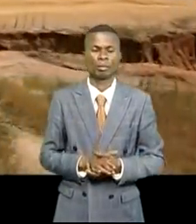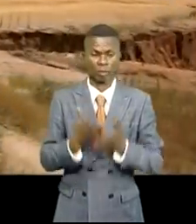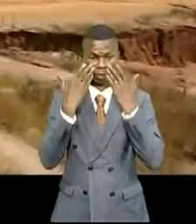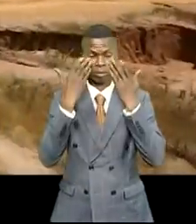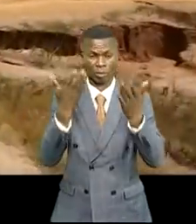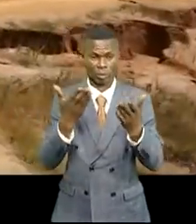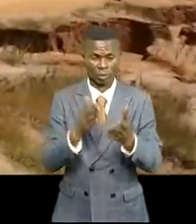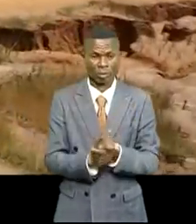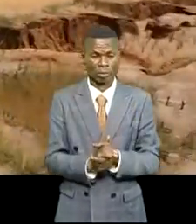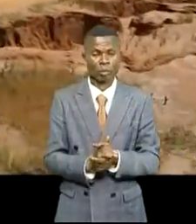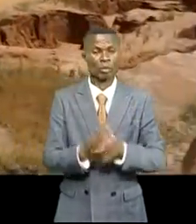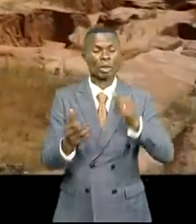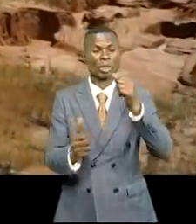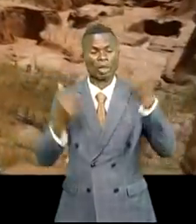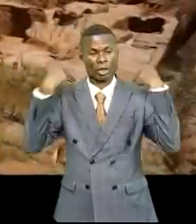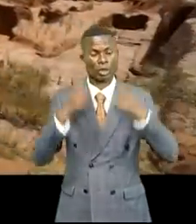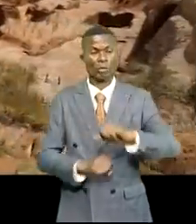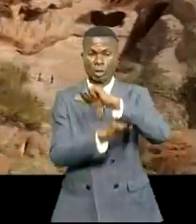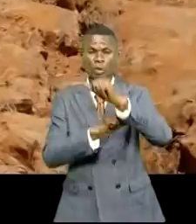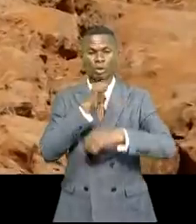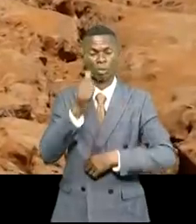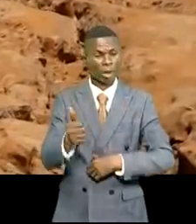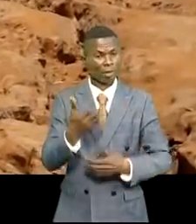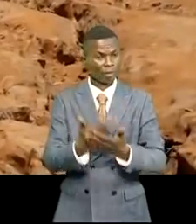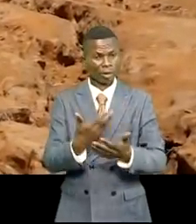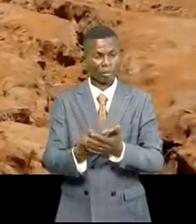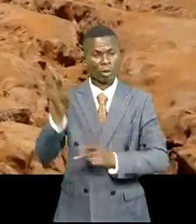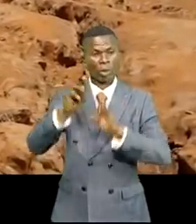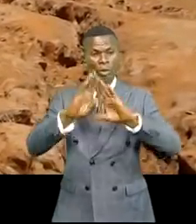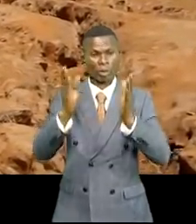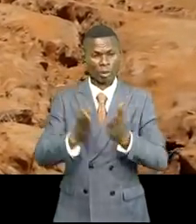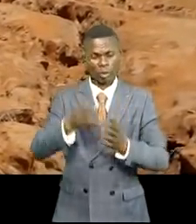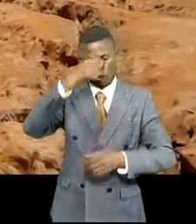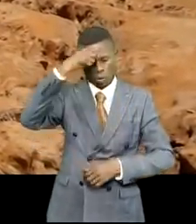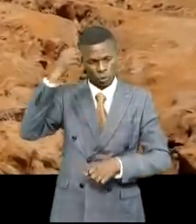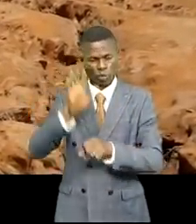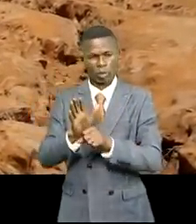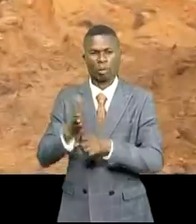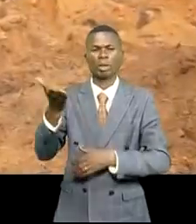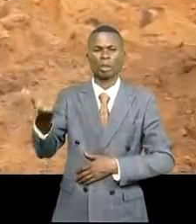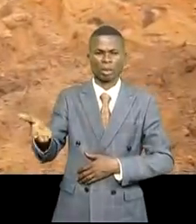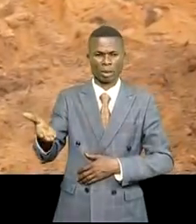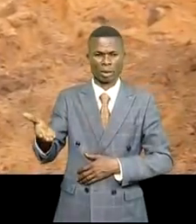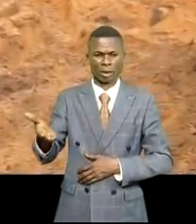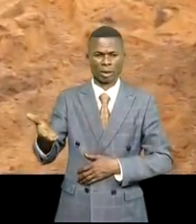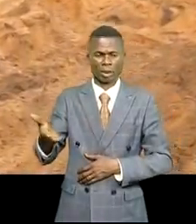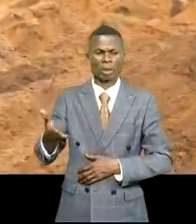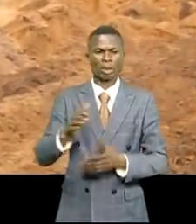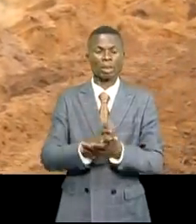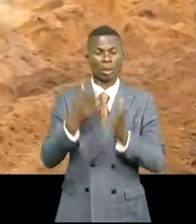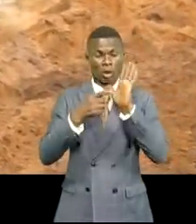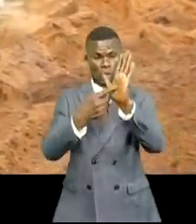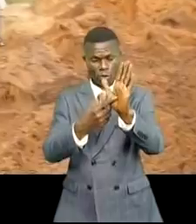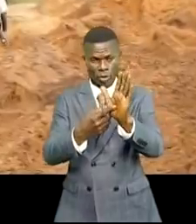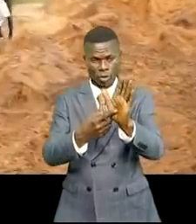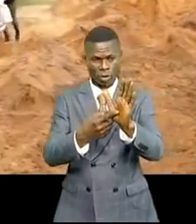Si aucune intervention d'urgence ne se réalise, c'est la population qui va en payer les prix les plus forts. Nous faisons ici